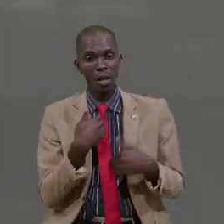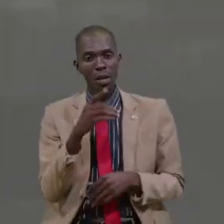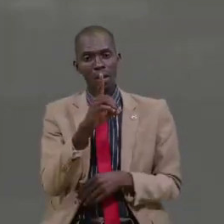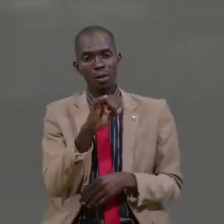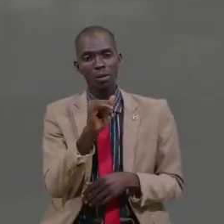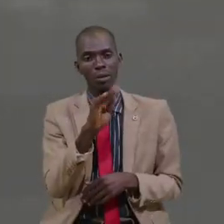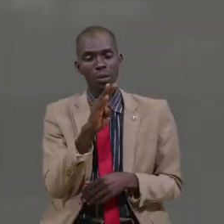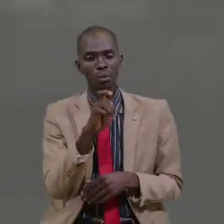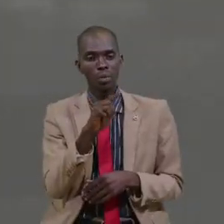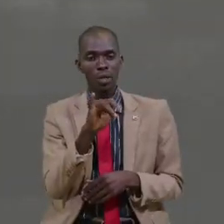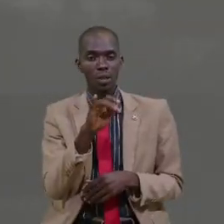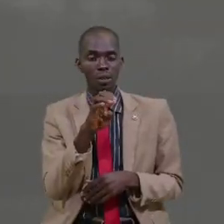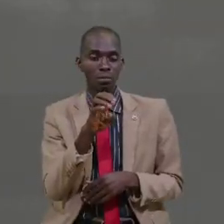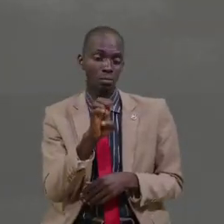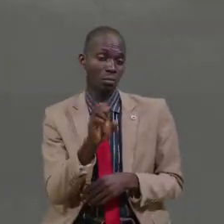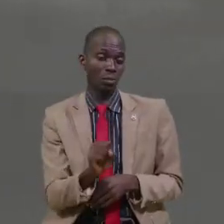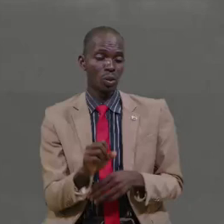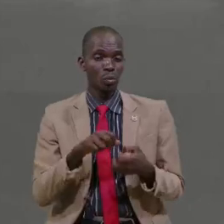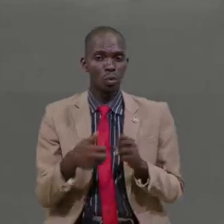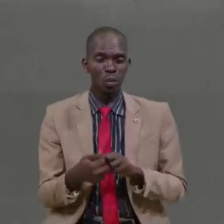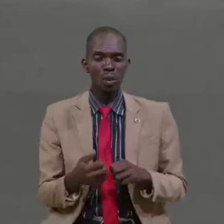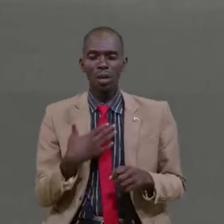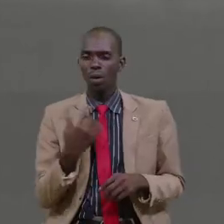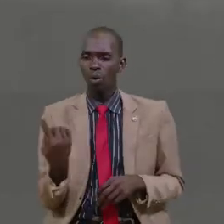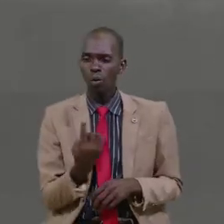et il urine régulièrement,